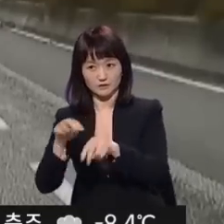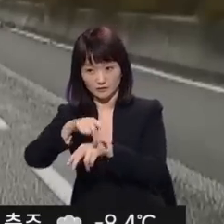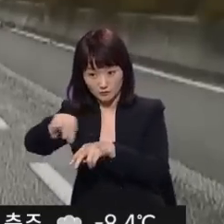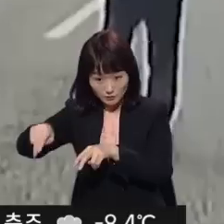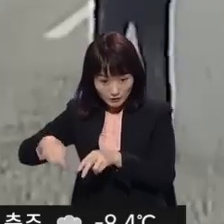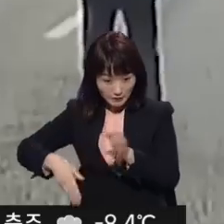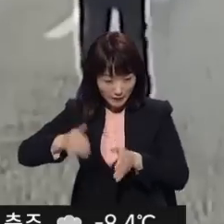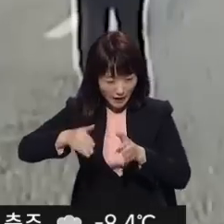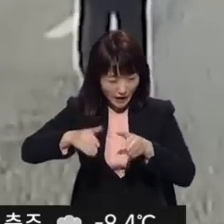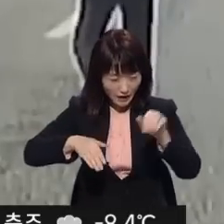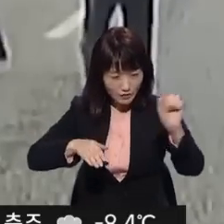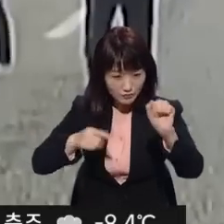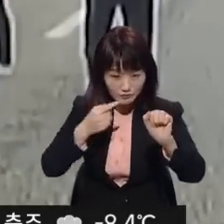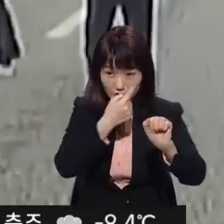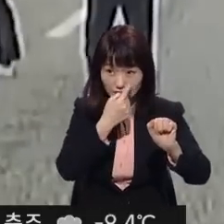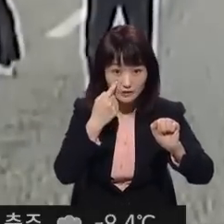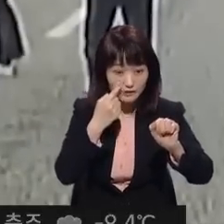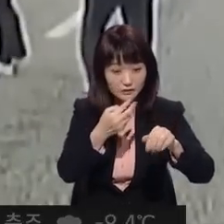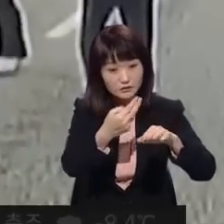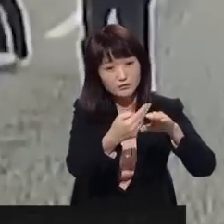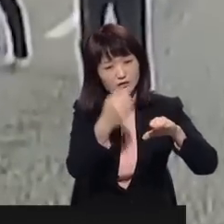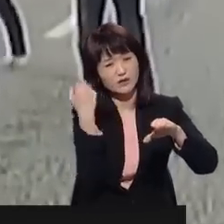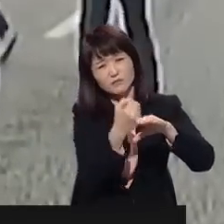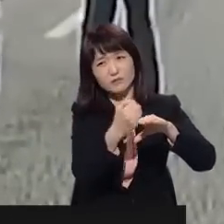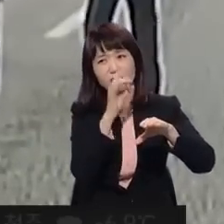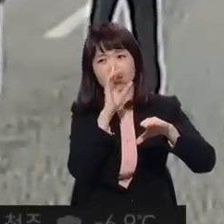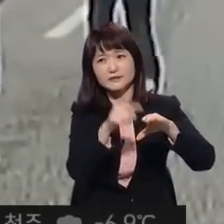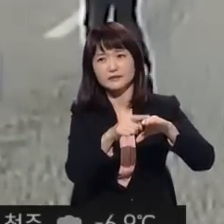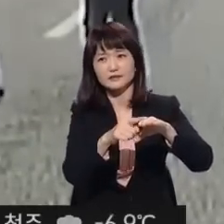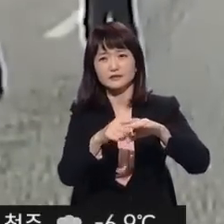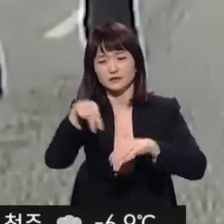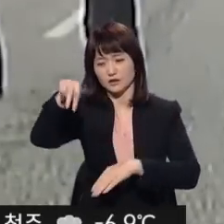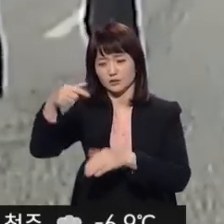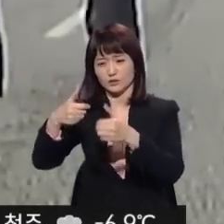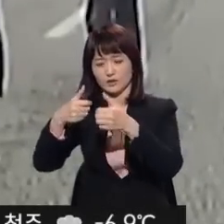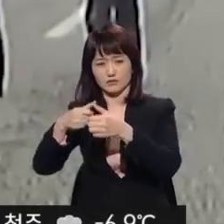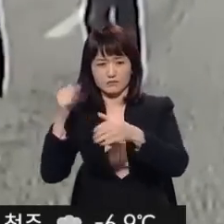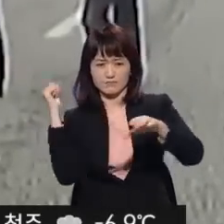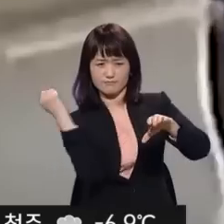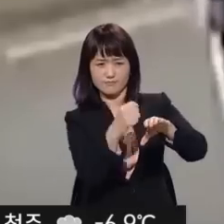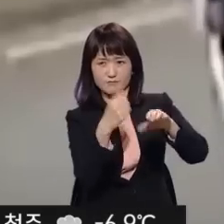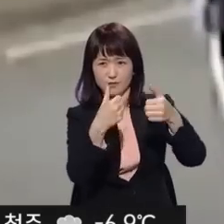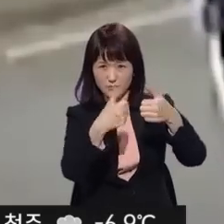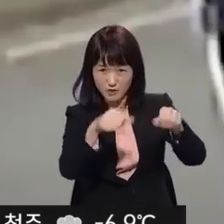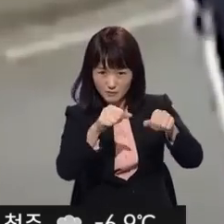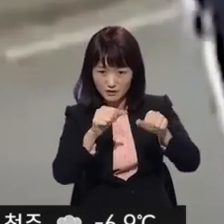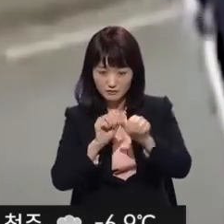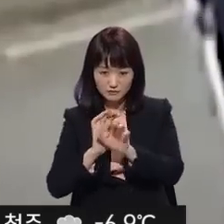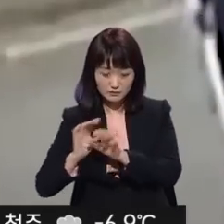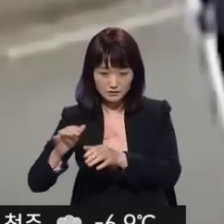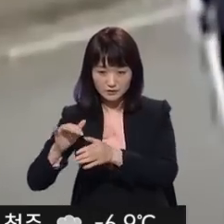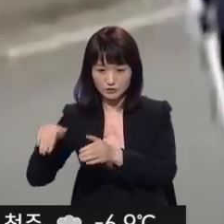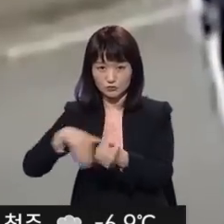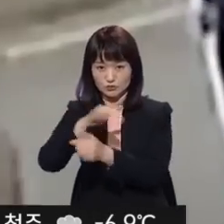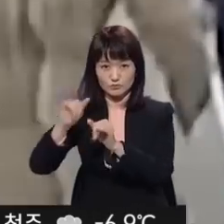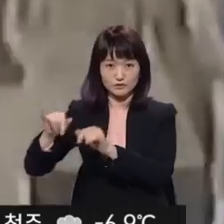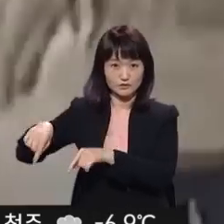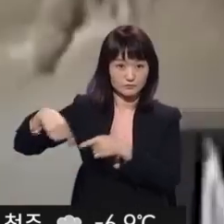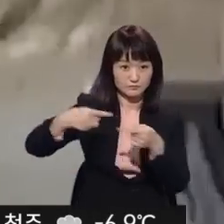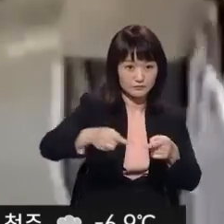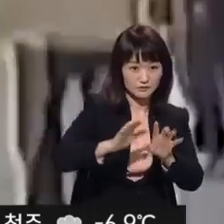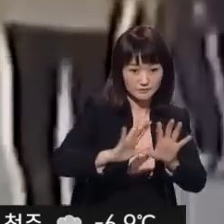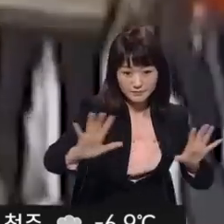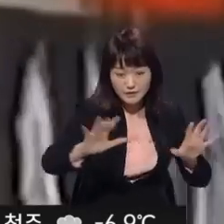운전자 확인하고 창문 쾅쾅 두드리는데 안 되니까 지금 소화기로 쾅쾅 두드리죠. 주변 동료들까지 뛰쳐나와서 지금